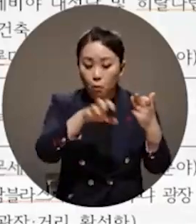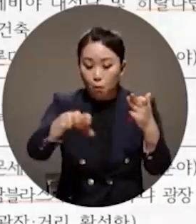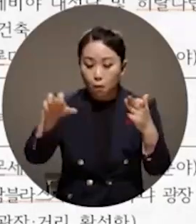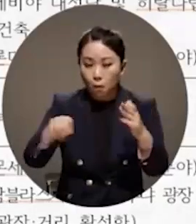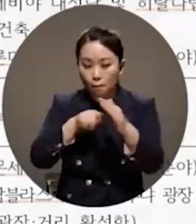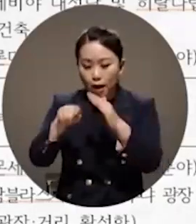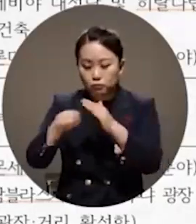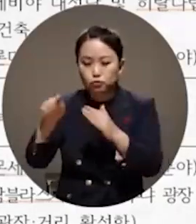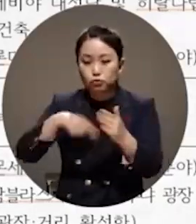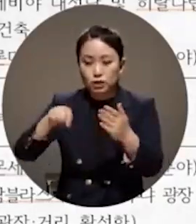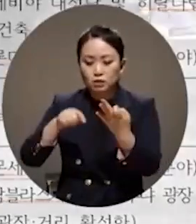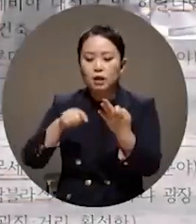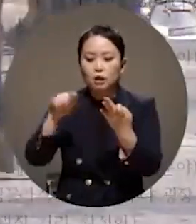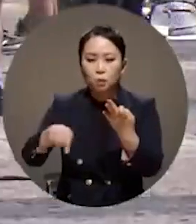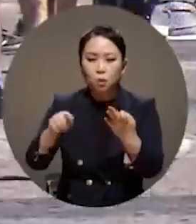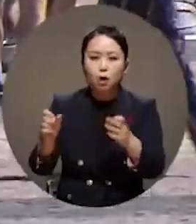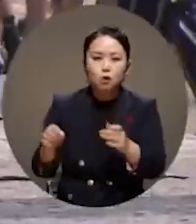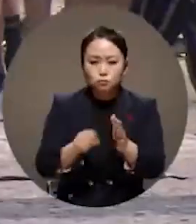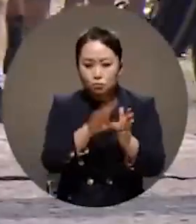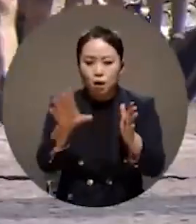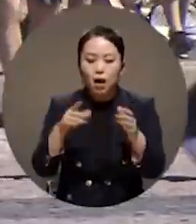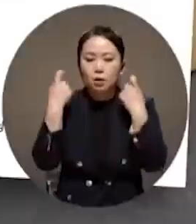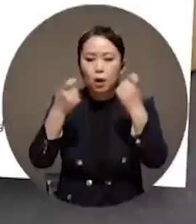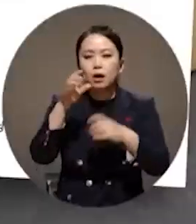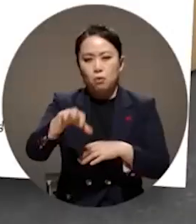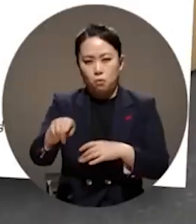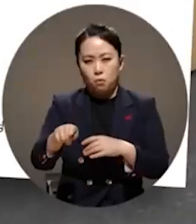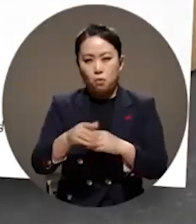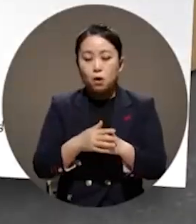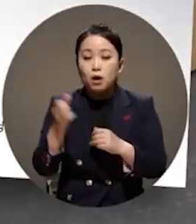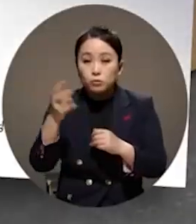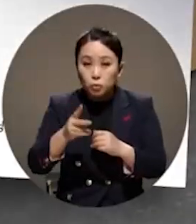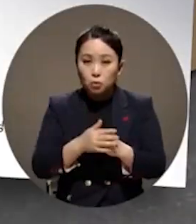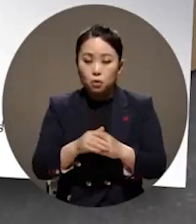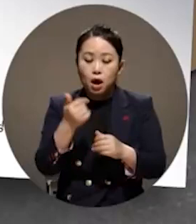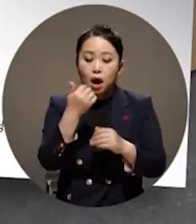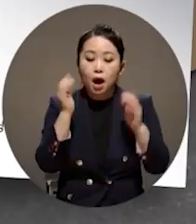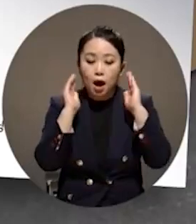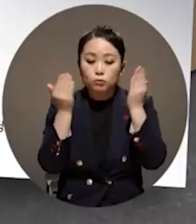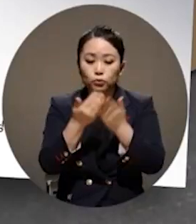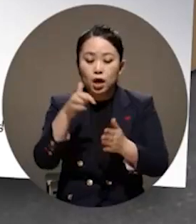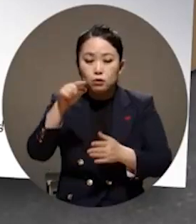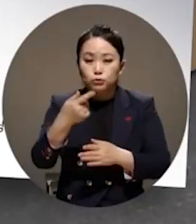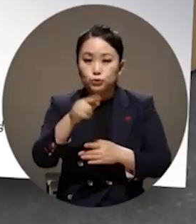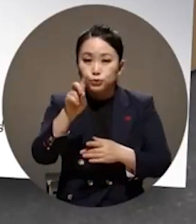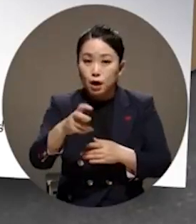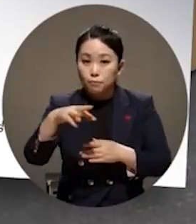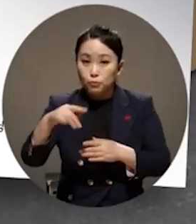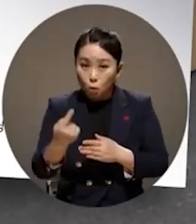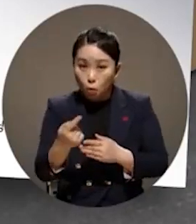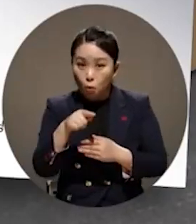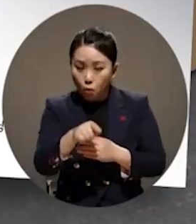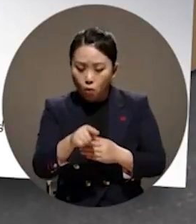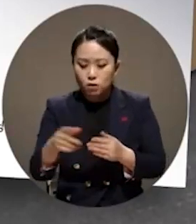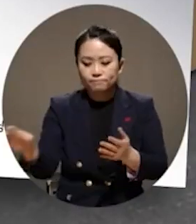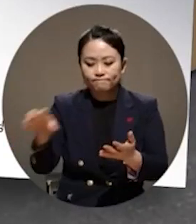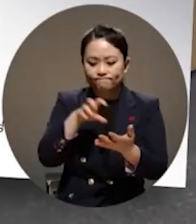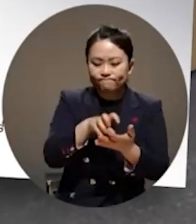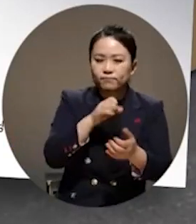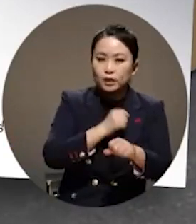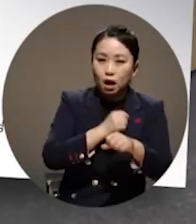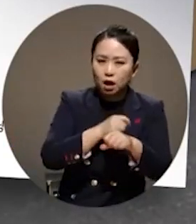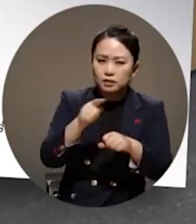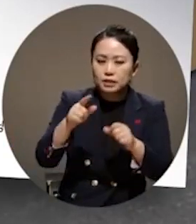관광지였습니다. 출장 심사에 참여했던 한 민간위원은 해운대 군함로에 접목하겠다고 한 스페인 거리는 유명 명품숍